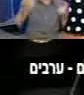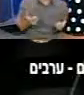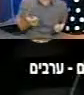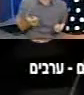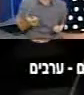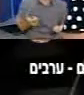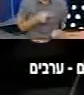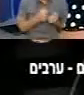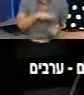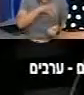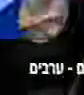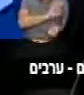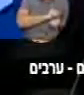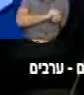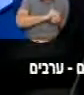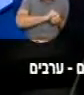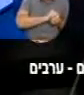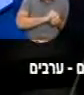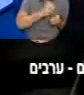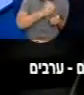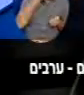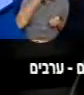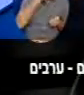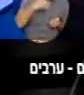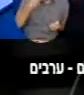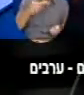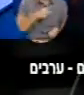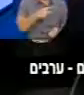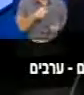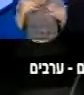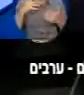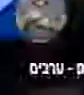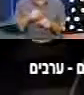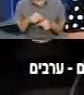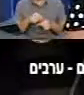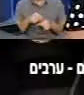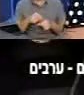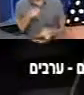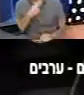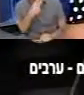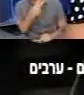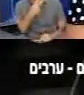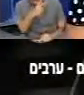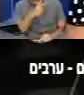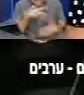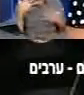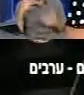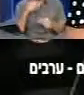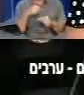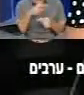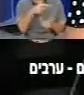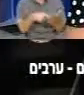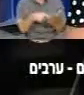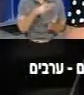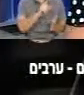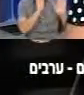ההתמחות מלכתחילה. אז זה לא סיפור חיובי. זה סיפור חיובי בהרבה תחומים, בהרבה... כי הם לא